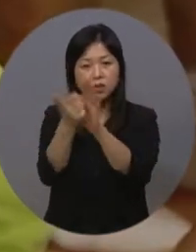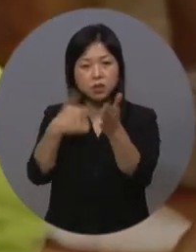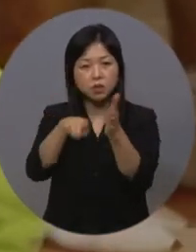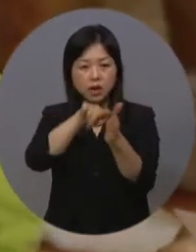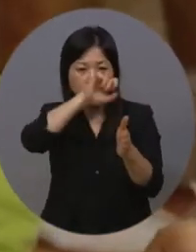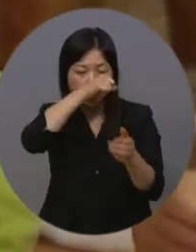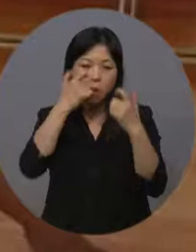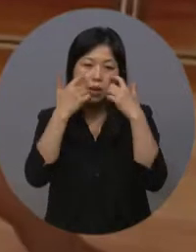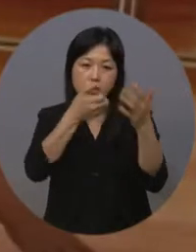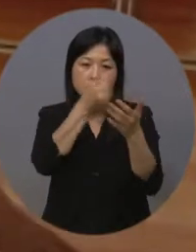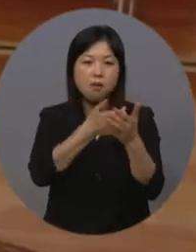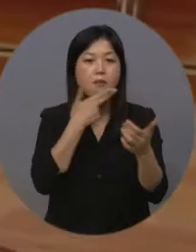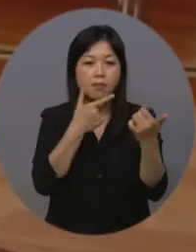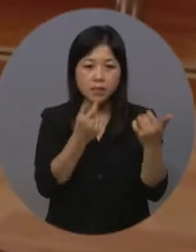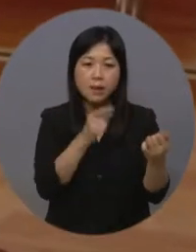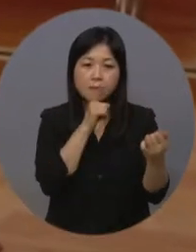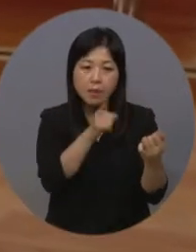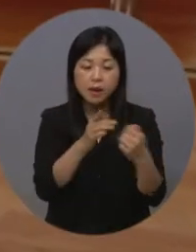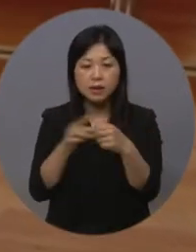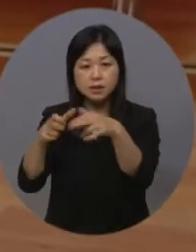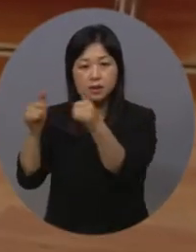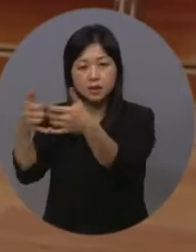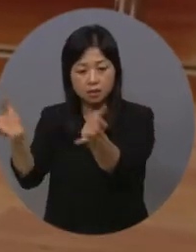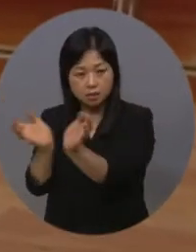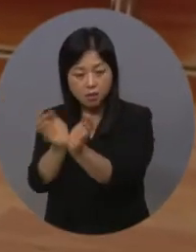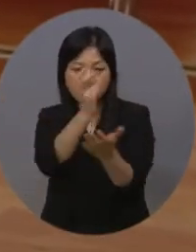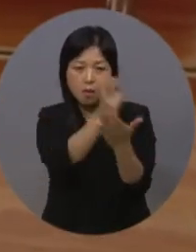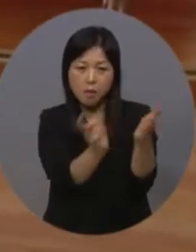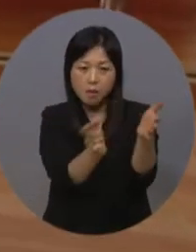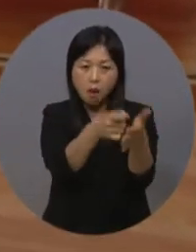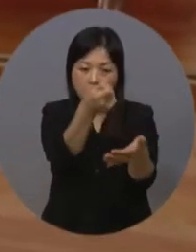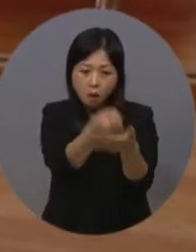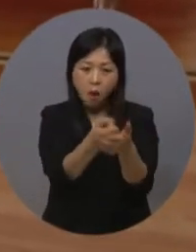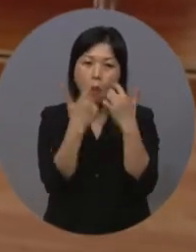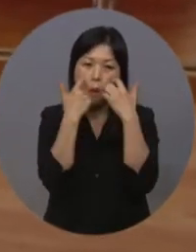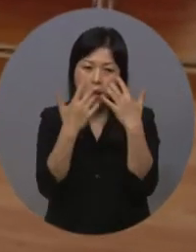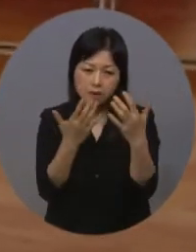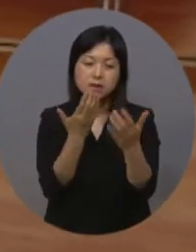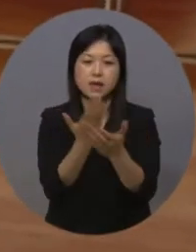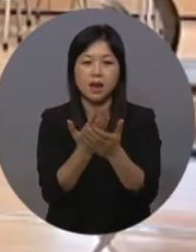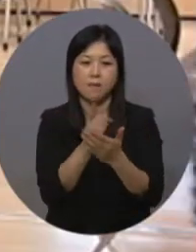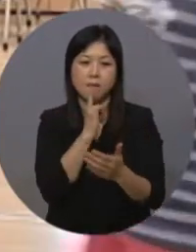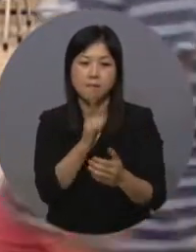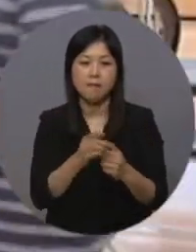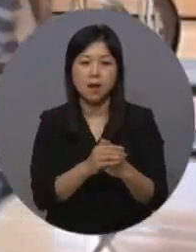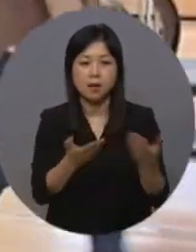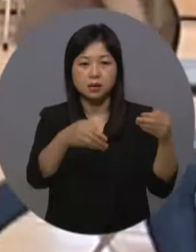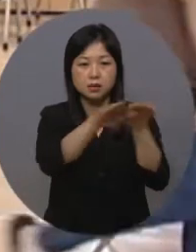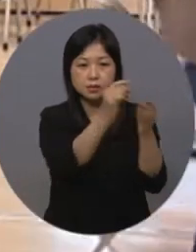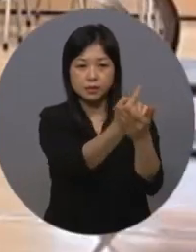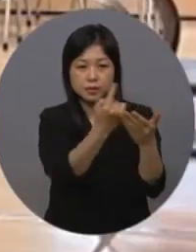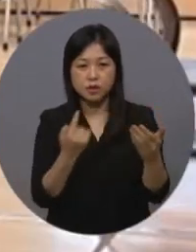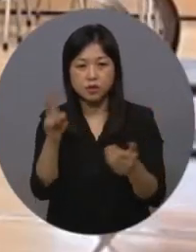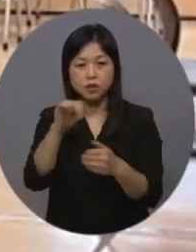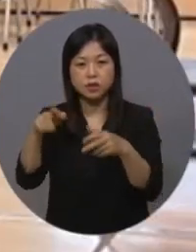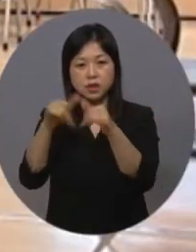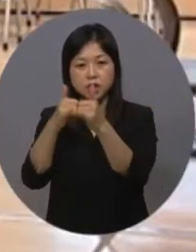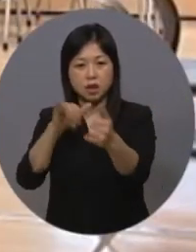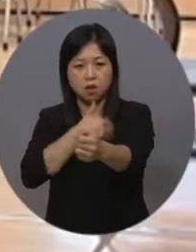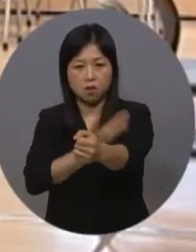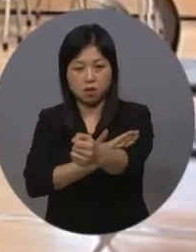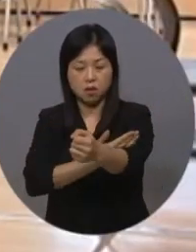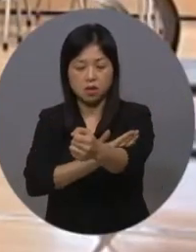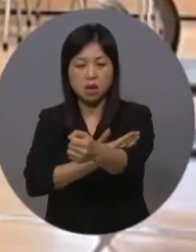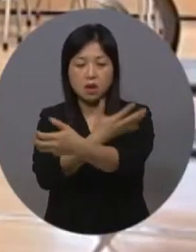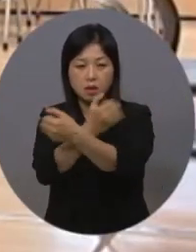장애계는 탈시설에 대한 개념을 법률로 담을 것을 강조했습니다. 탈시설은 유엔 장애인 권리협약에 명시된